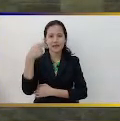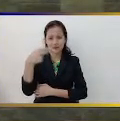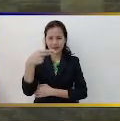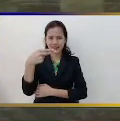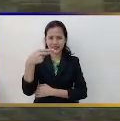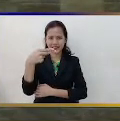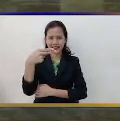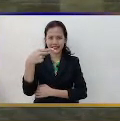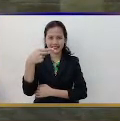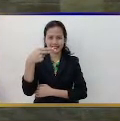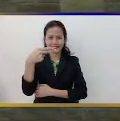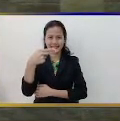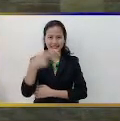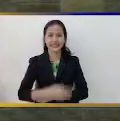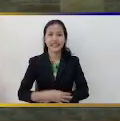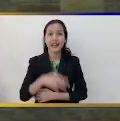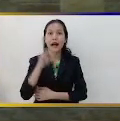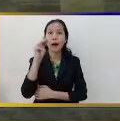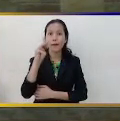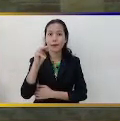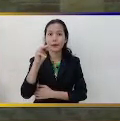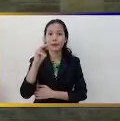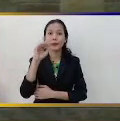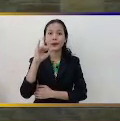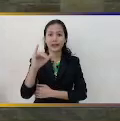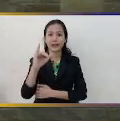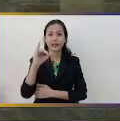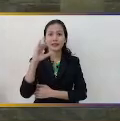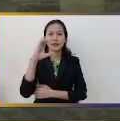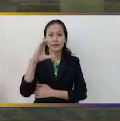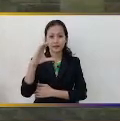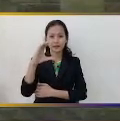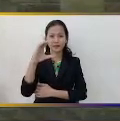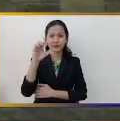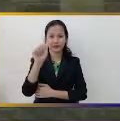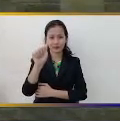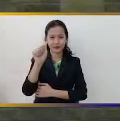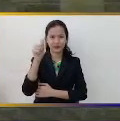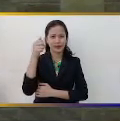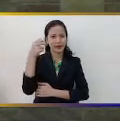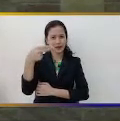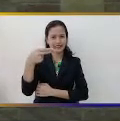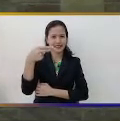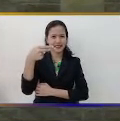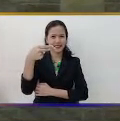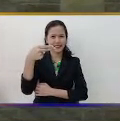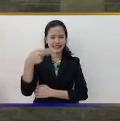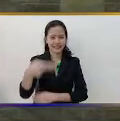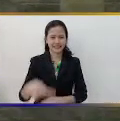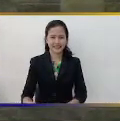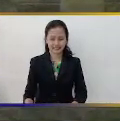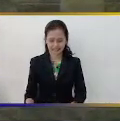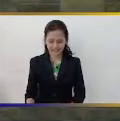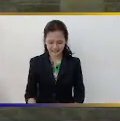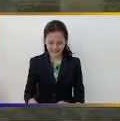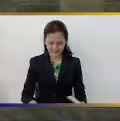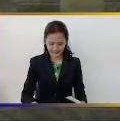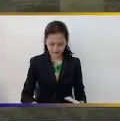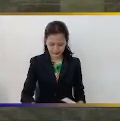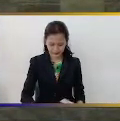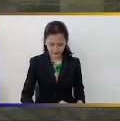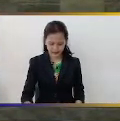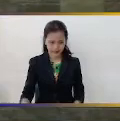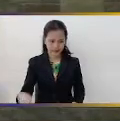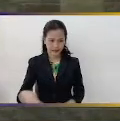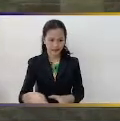sa practicum hour. Nabiktima kami na ito eh. Maraming beses na kami nabiktima na ito eh. Sabi nga nung isang Bible school